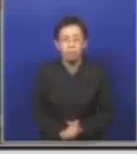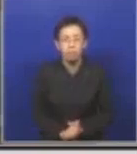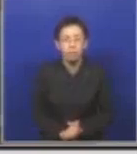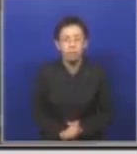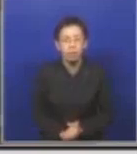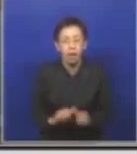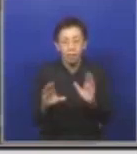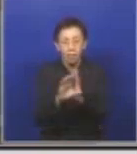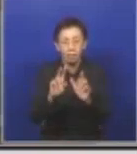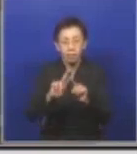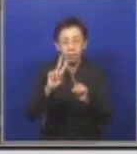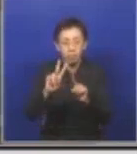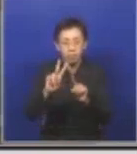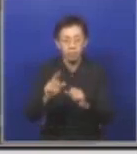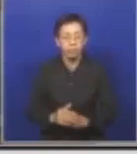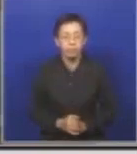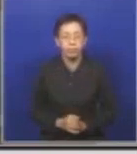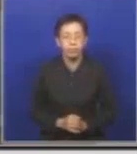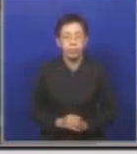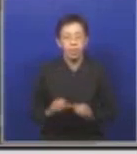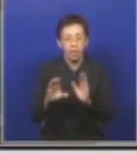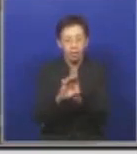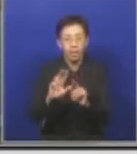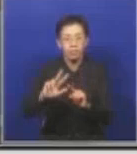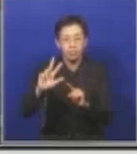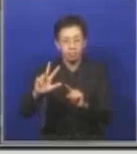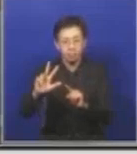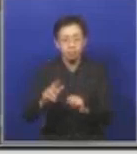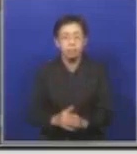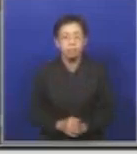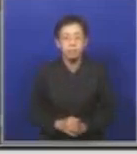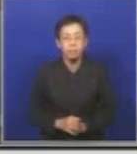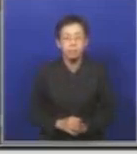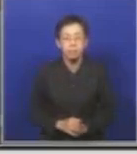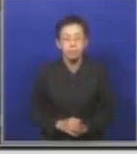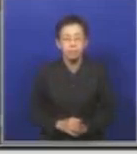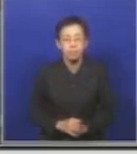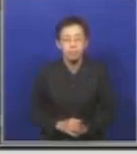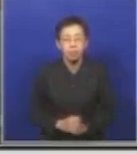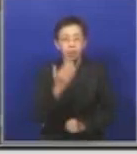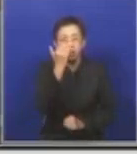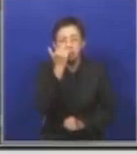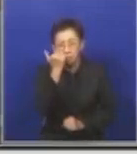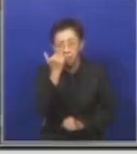รูปภาพที่ 2ครับอ่าและภาพที่ 3อุ้ยทำไมรัฐบาล